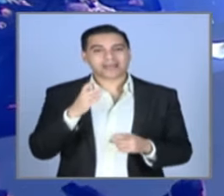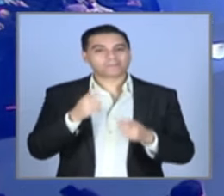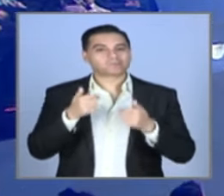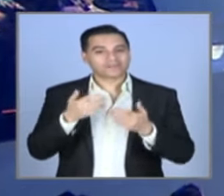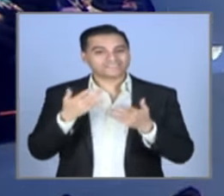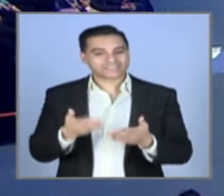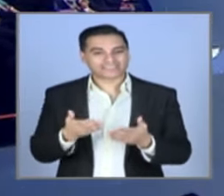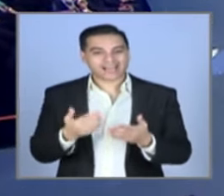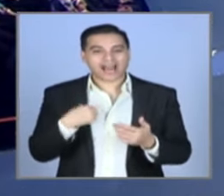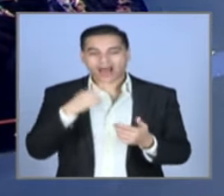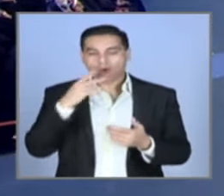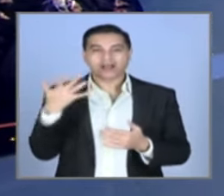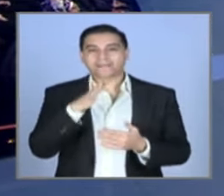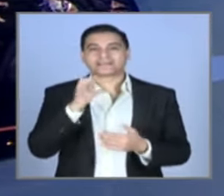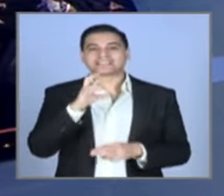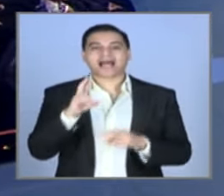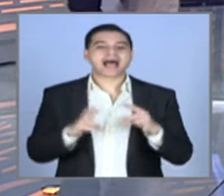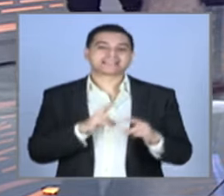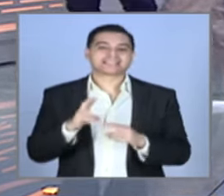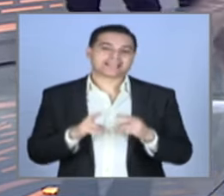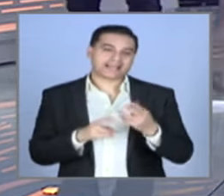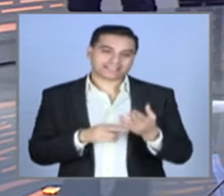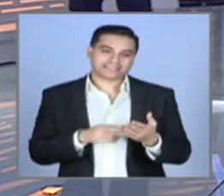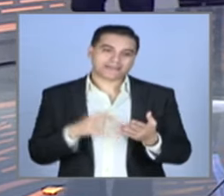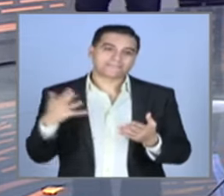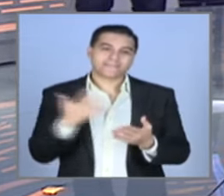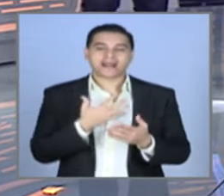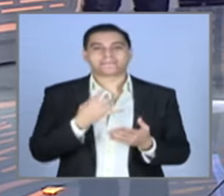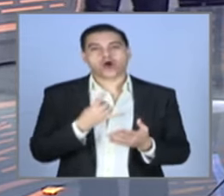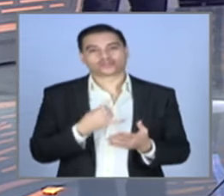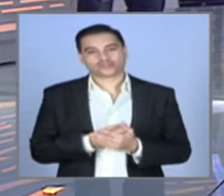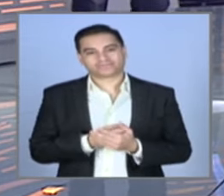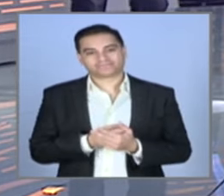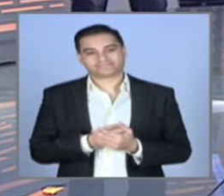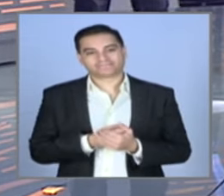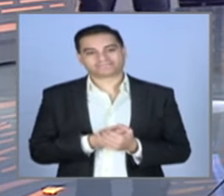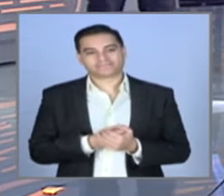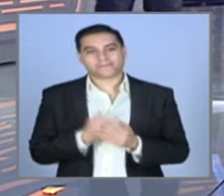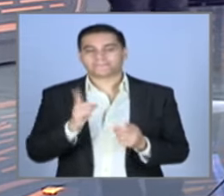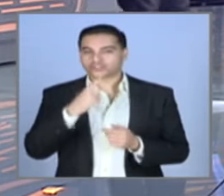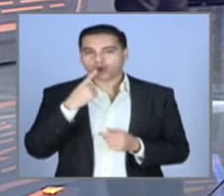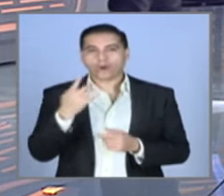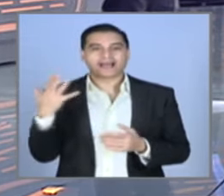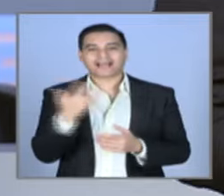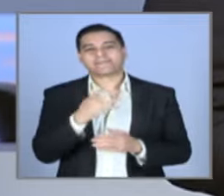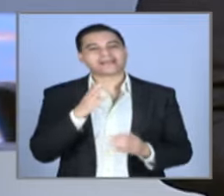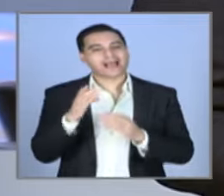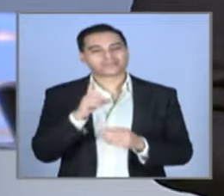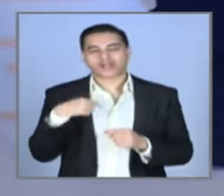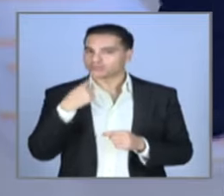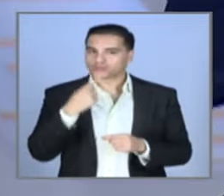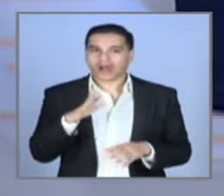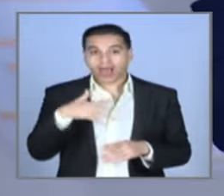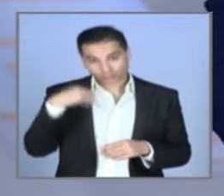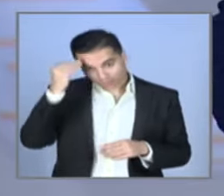تفضل. أنا قلت 9 أسئلة هنا من 10، مش هقول لك كم إجابة صح، ولا عايز تعرف؟